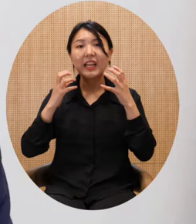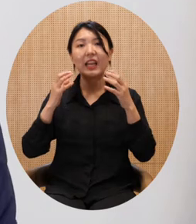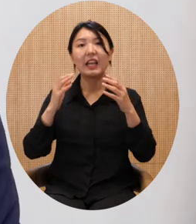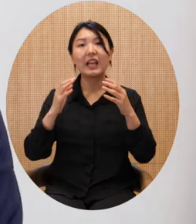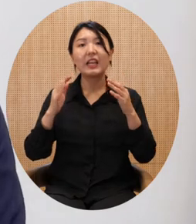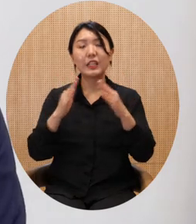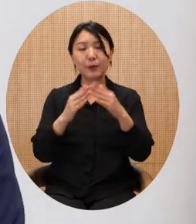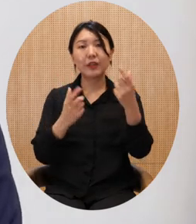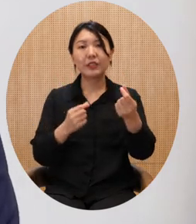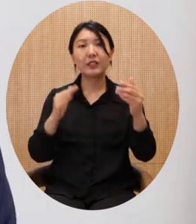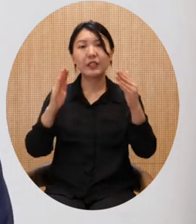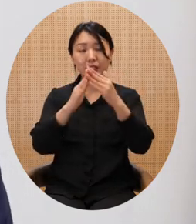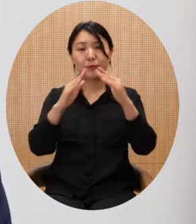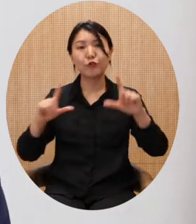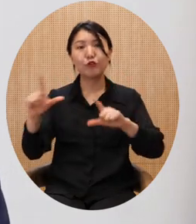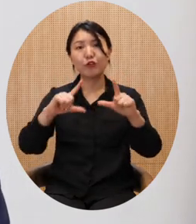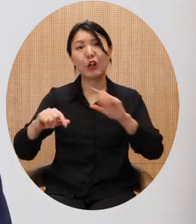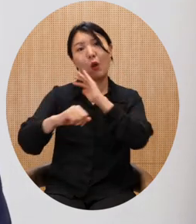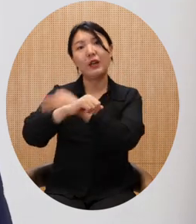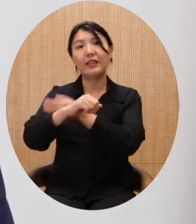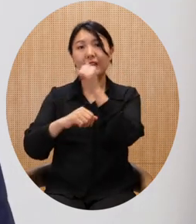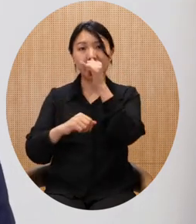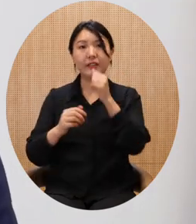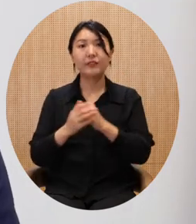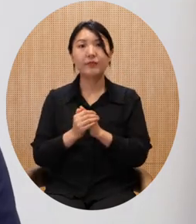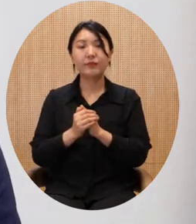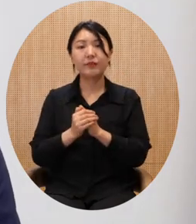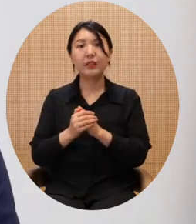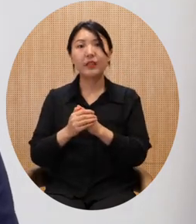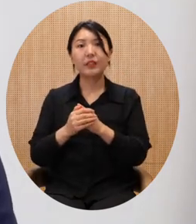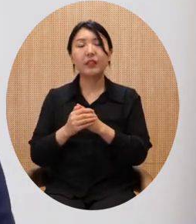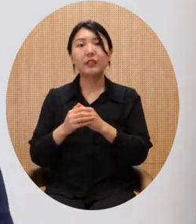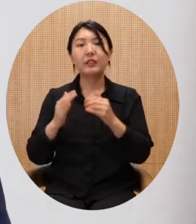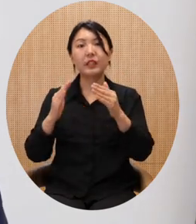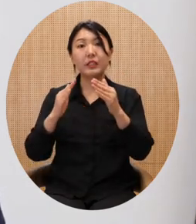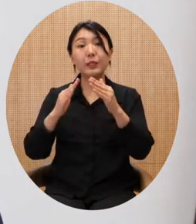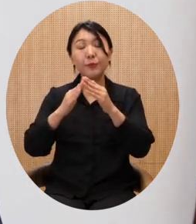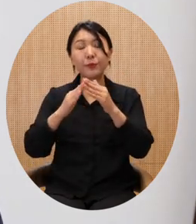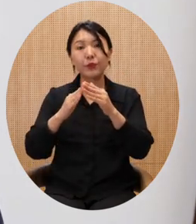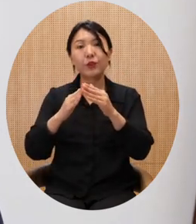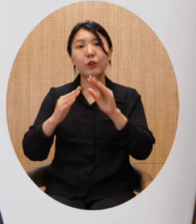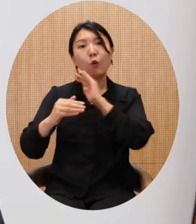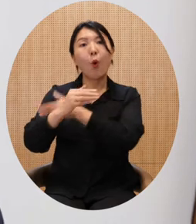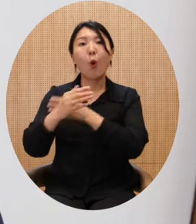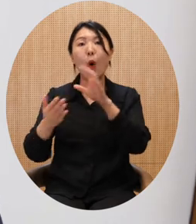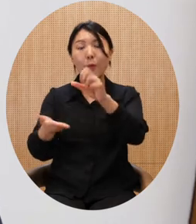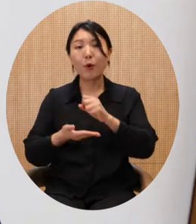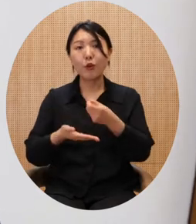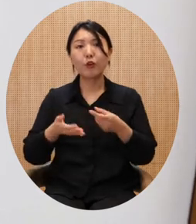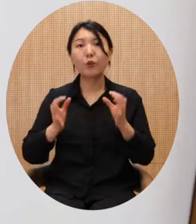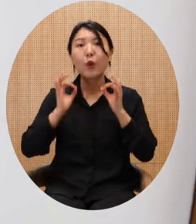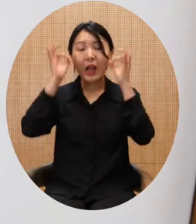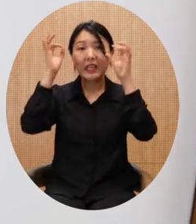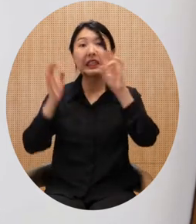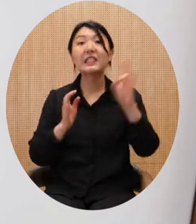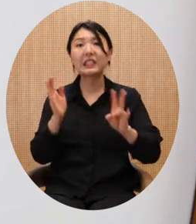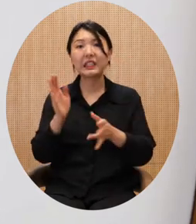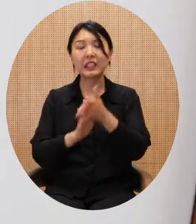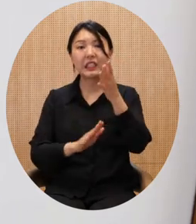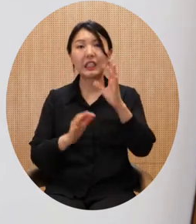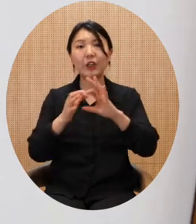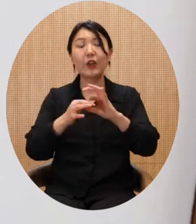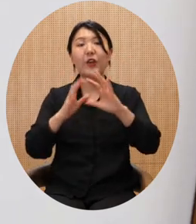집을 누릴 권리가 있습니다. 이동주거권 확보에 앞장서고 있는 우리 시흥시에서 관계자